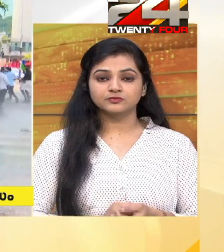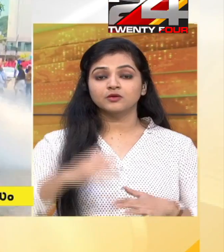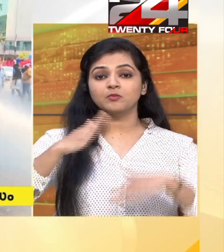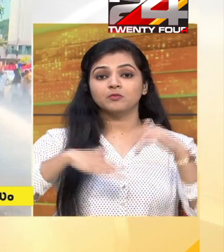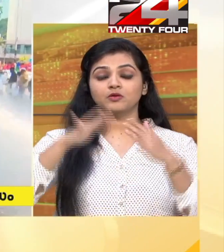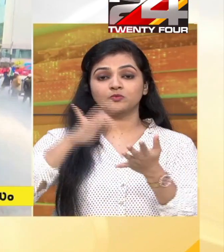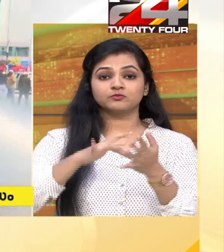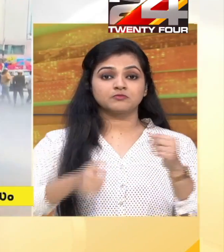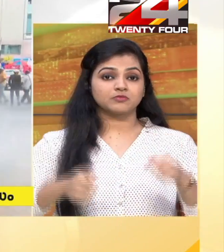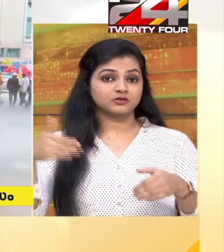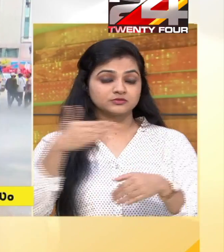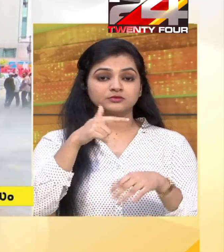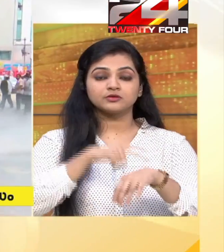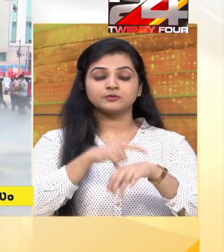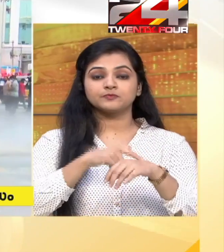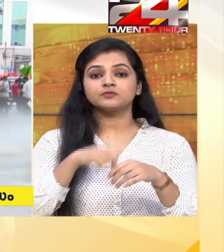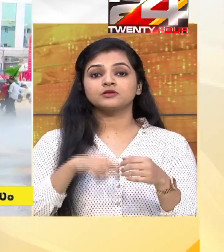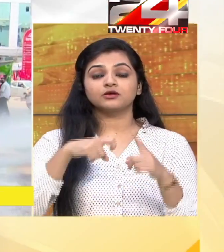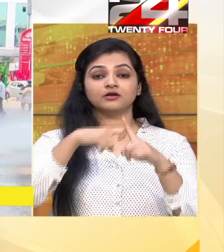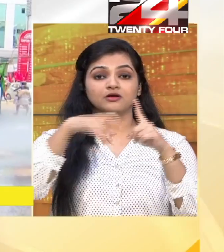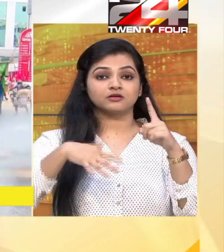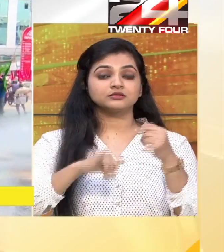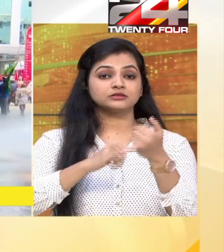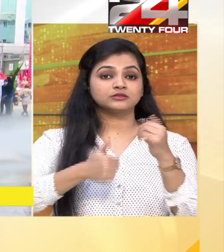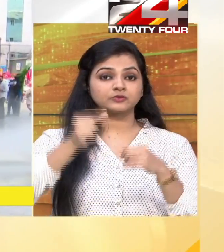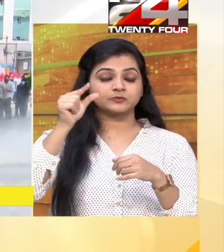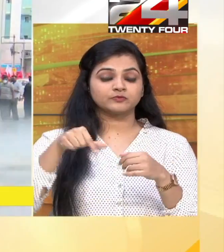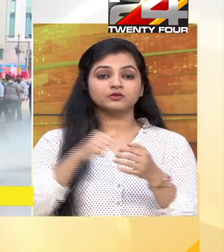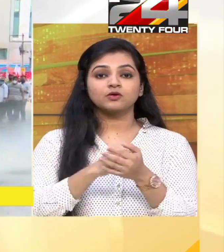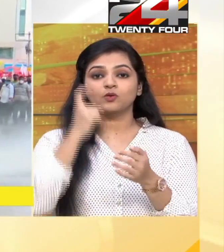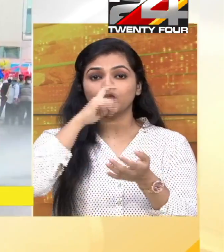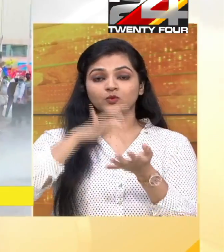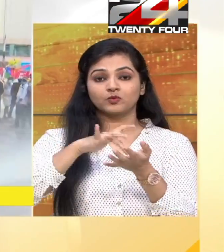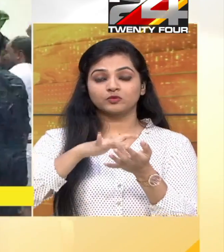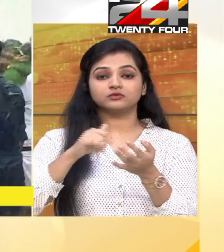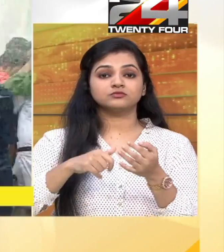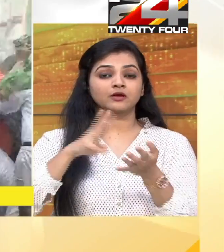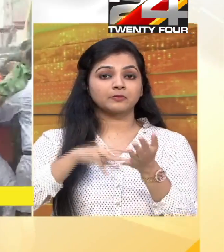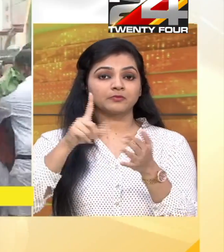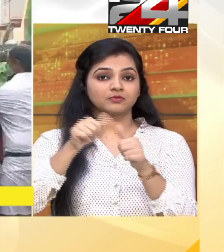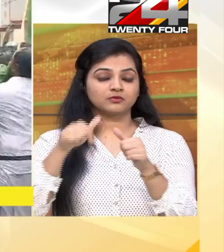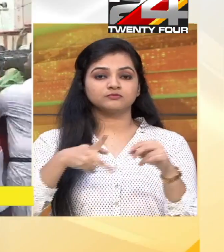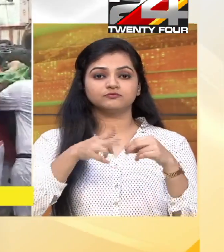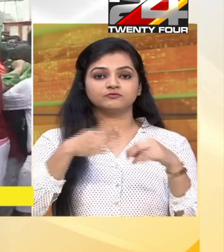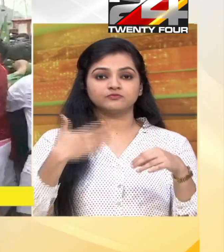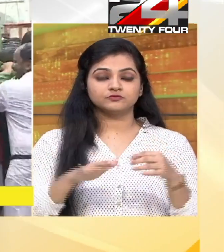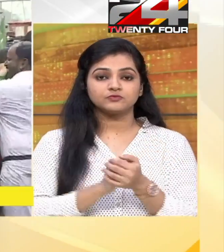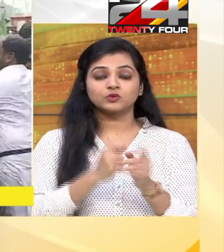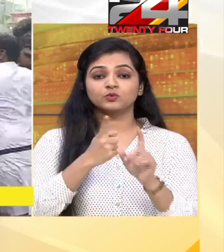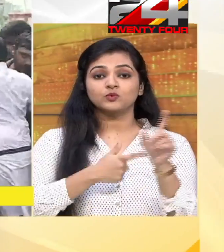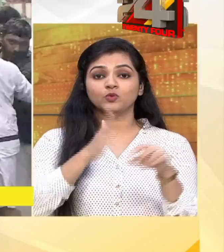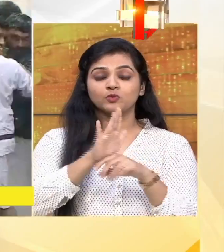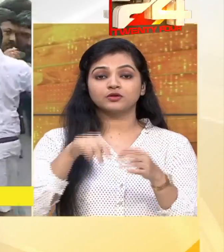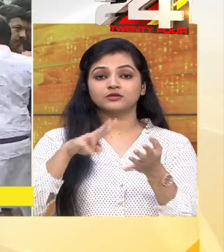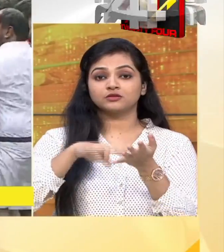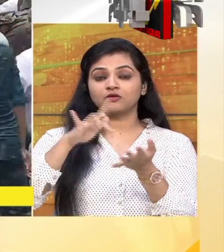മലപ്പുറത്ത് നടന്ന മാർച്ച് സംസ്ഥാന ജനറൽ സെക്രട്ടറി PK ഫിറോസും കോഴിക്കോട്ടെ മാർച്ച് നജീബ് കാന്തപുരം MLA ഉദ്ഘാടനം ചെയ്തു. യൂത്ത് കോൺഗ്രസ്